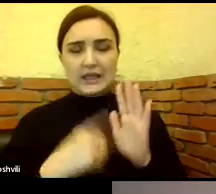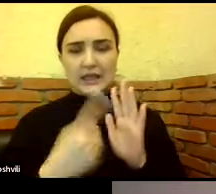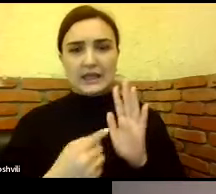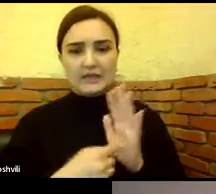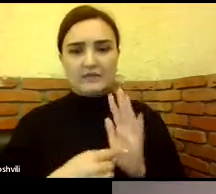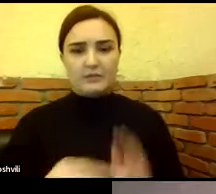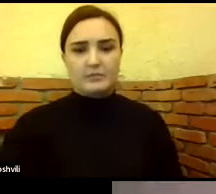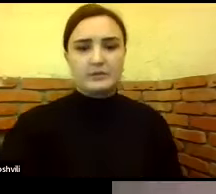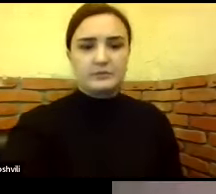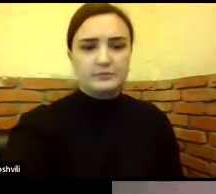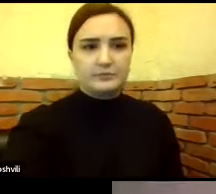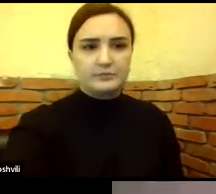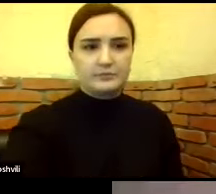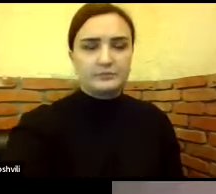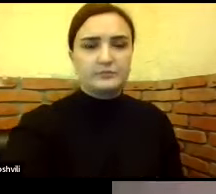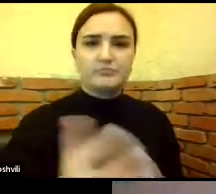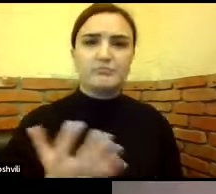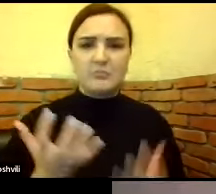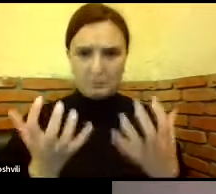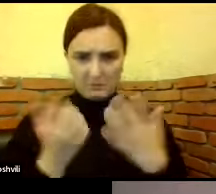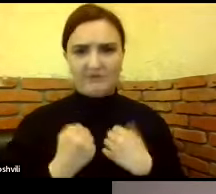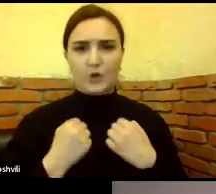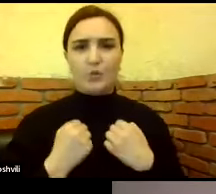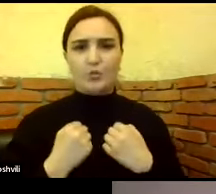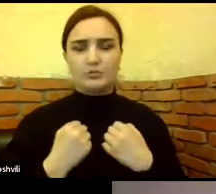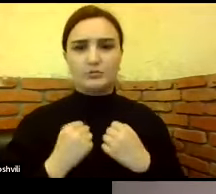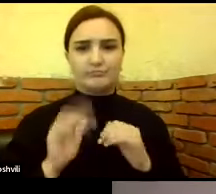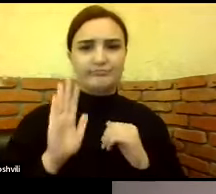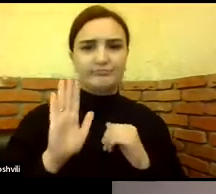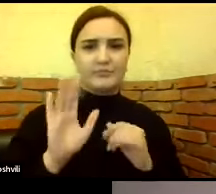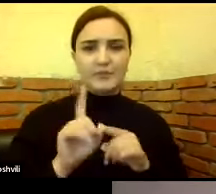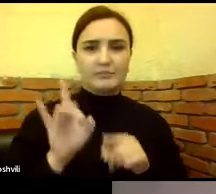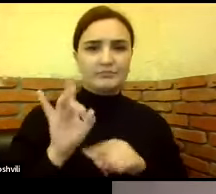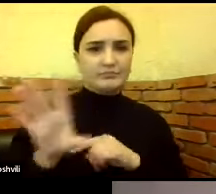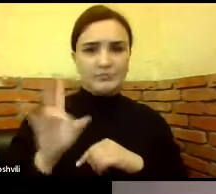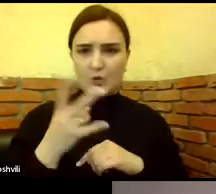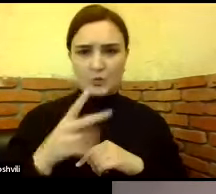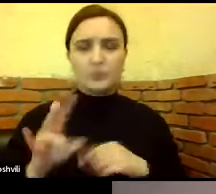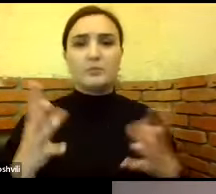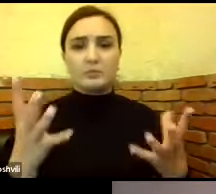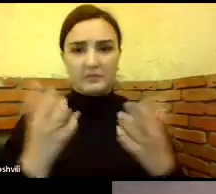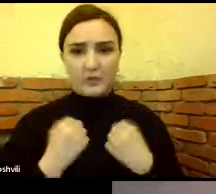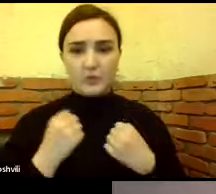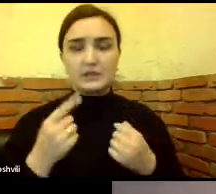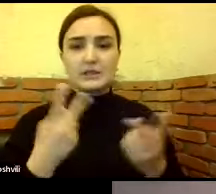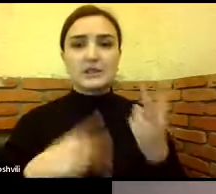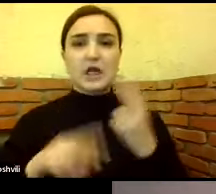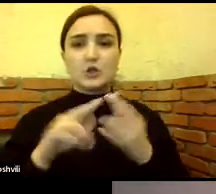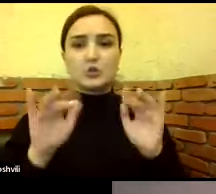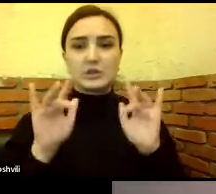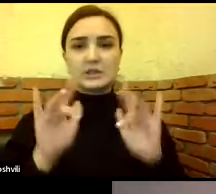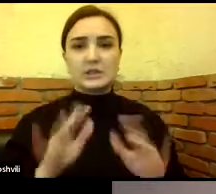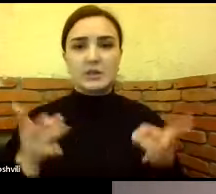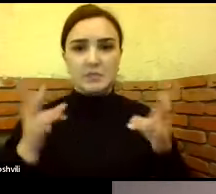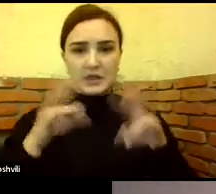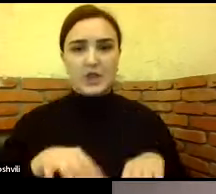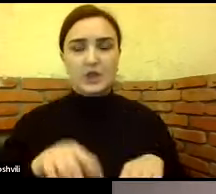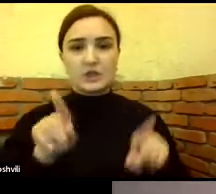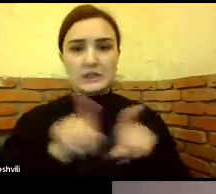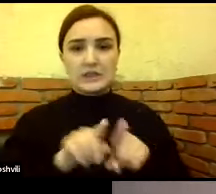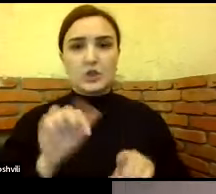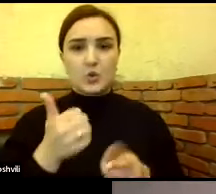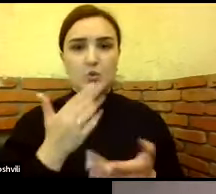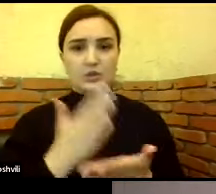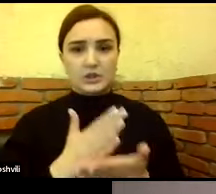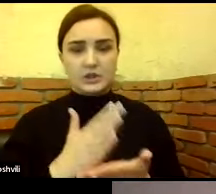რაღაცნაირად შემოვირიგოთ ასე ვთქვათ იმისთვის რომ ეს საერთო საქმე დარჩეს მაინც ისე როგორც არის მკიცეთ